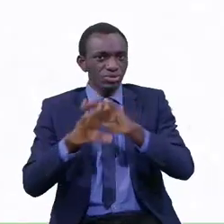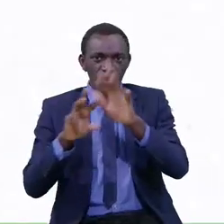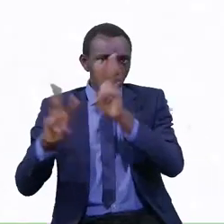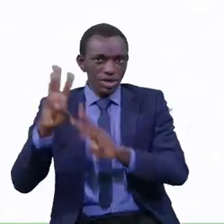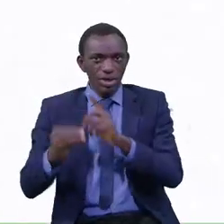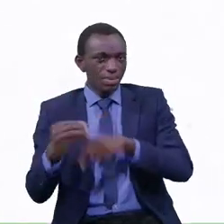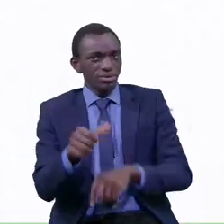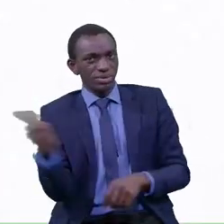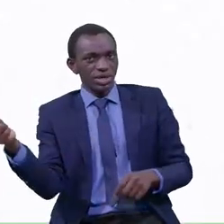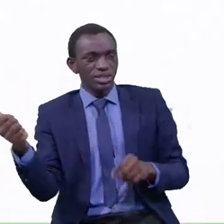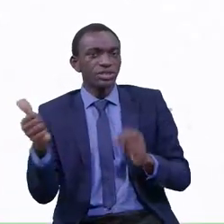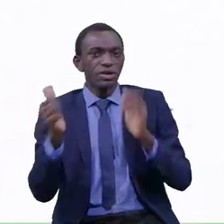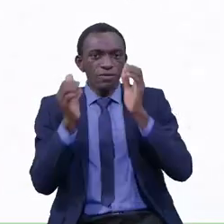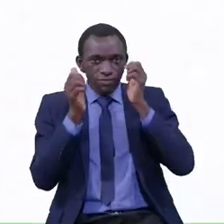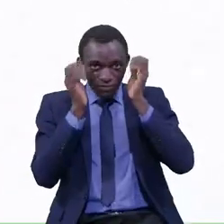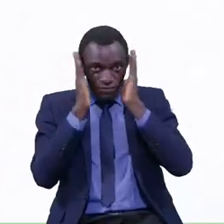Pas de comparaison.